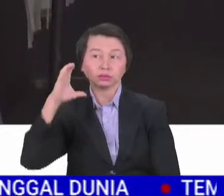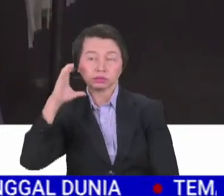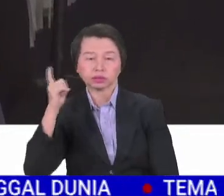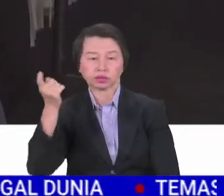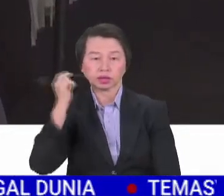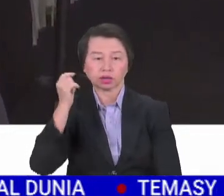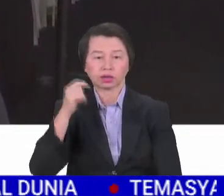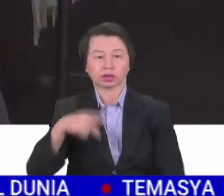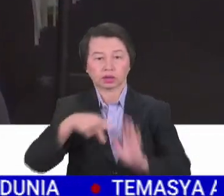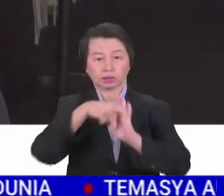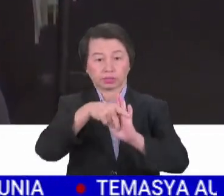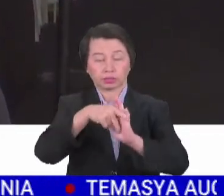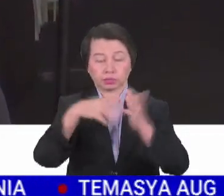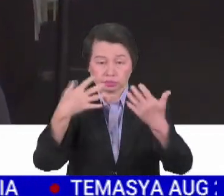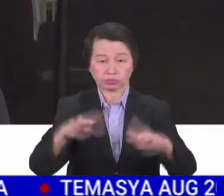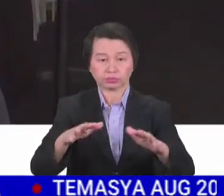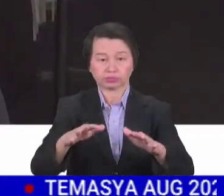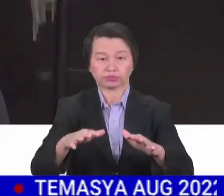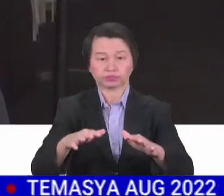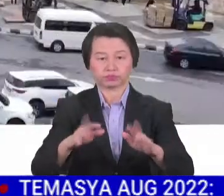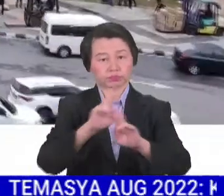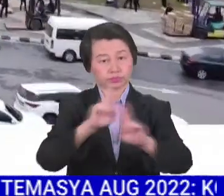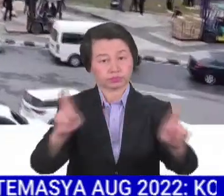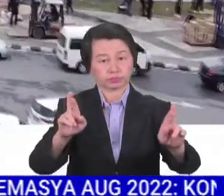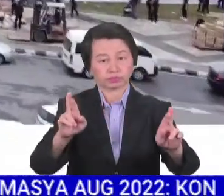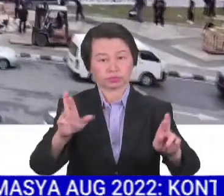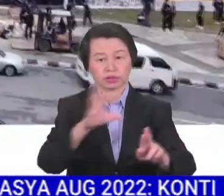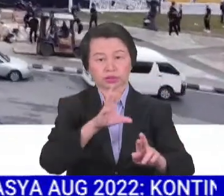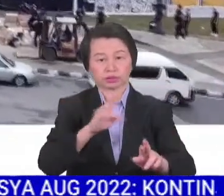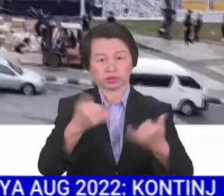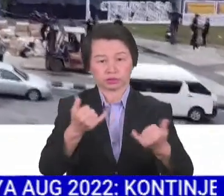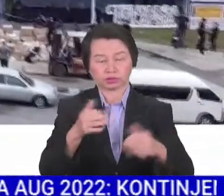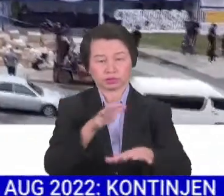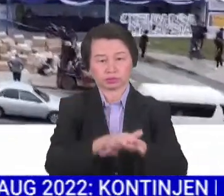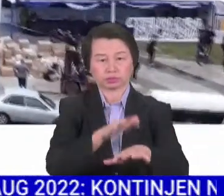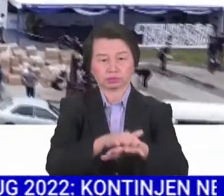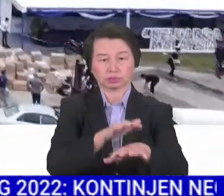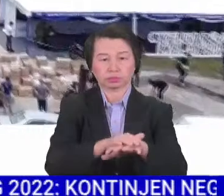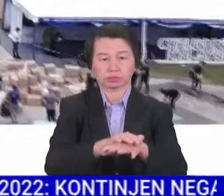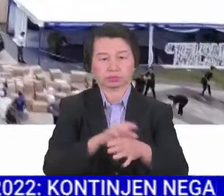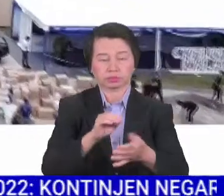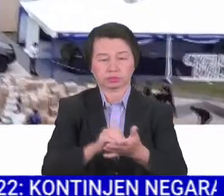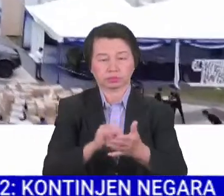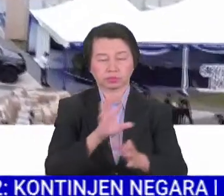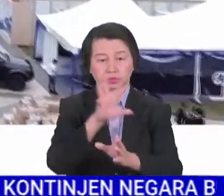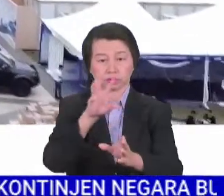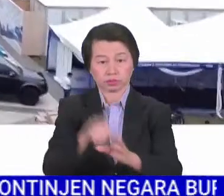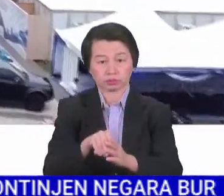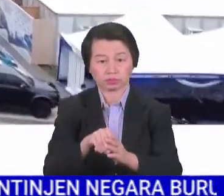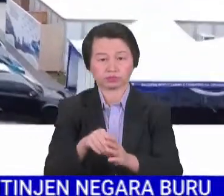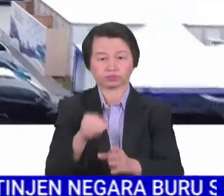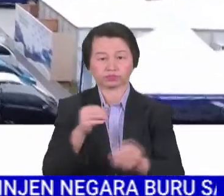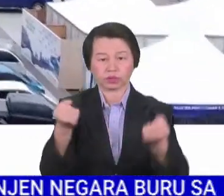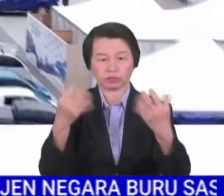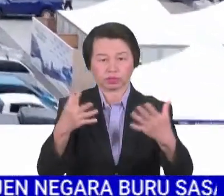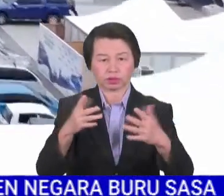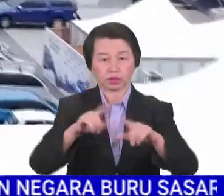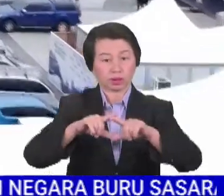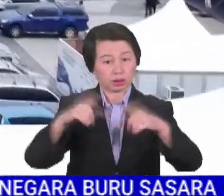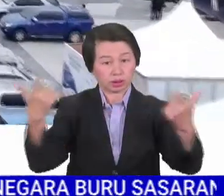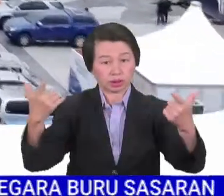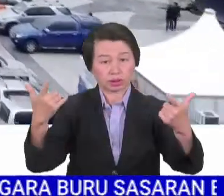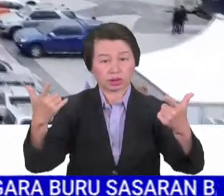gerai pameran telah pun disediakan dan tengah rancak dibina oleh mereka yang terlibat. Dan bagi kelainan kali